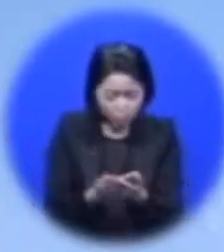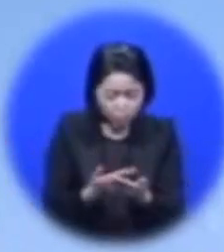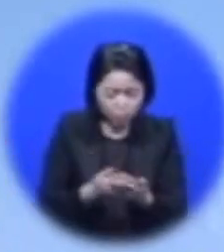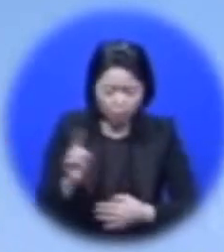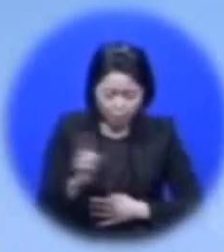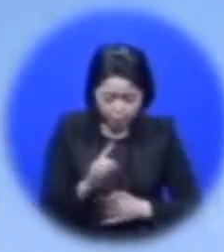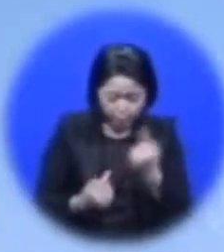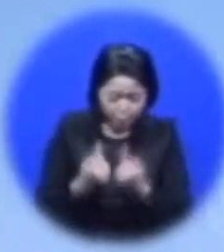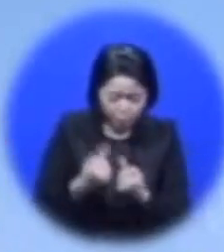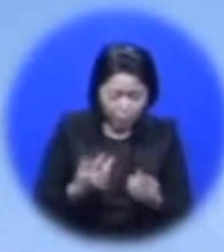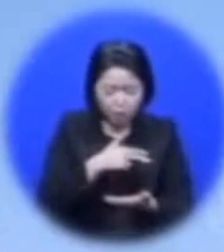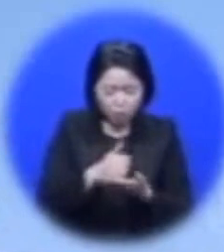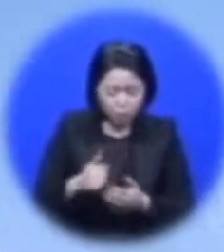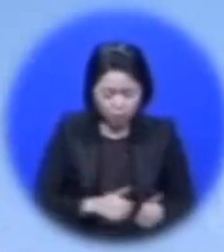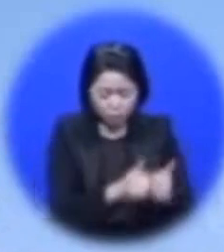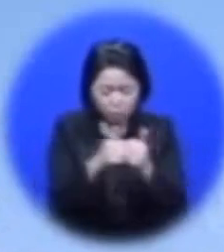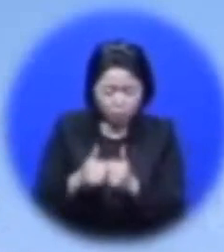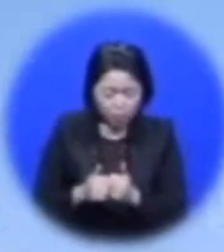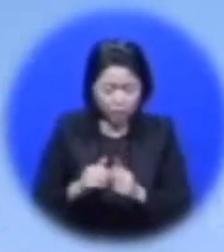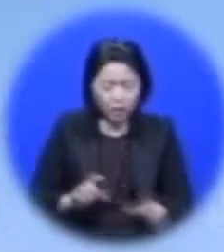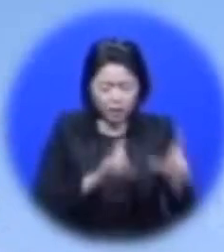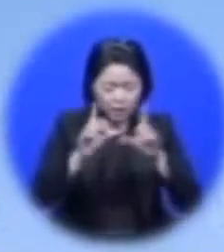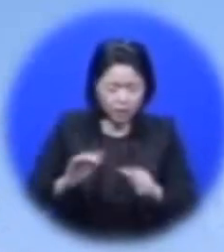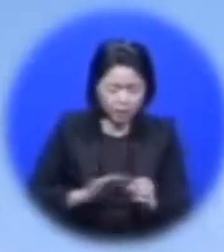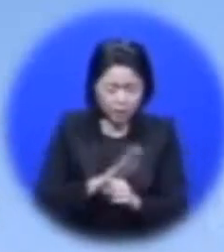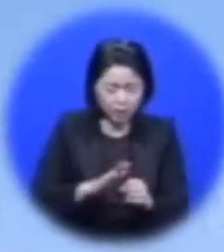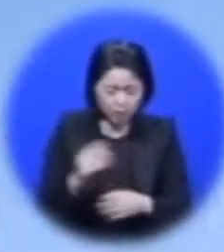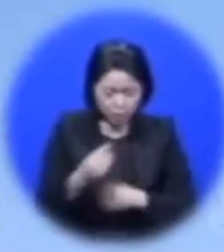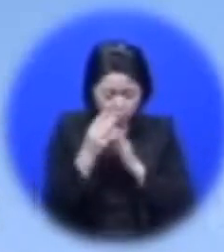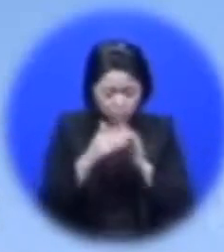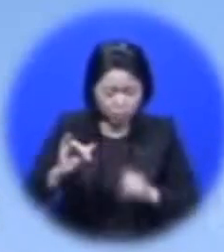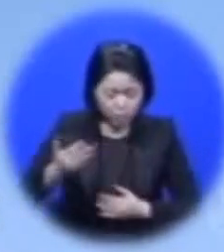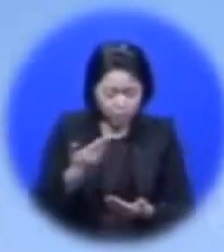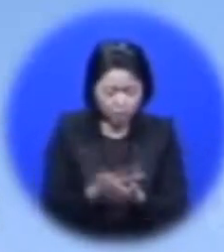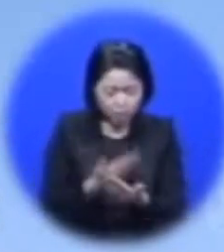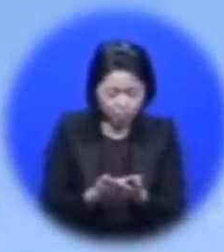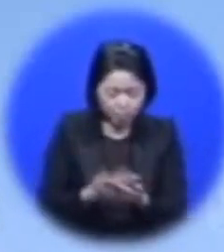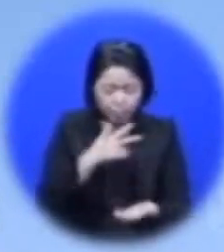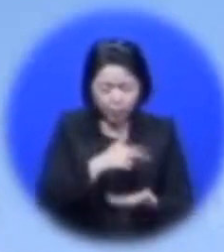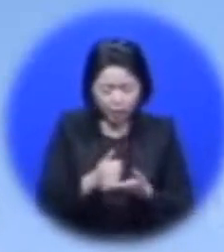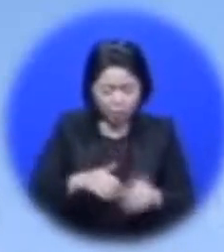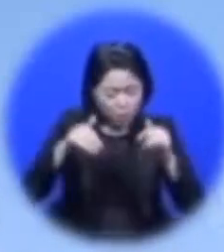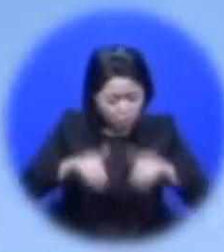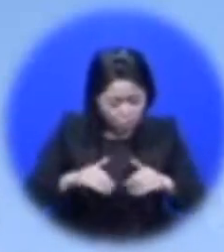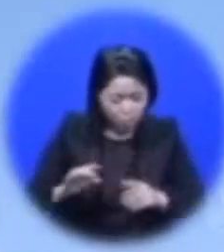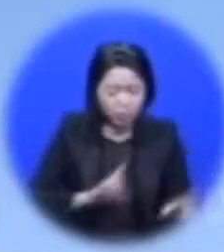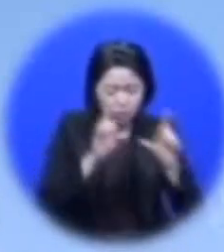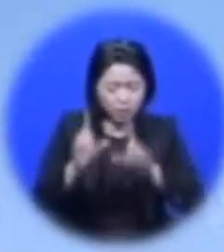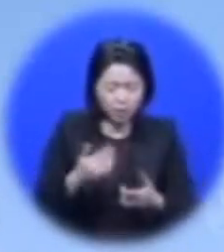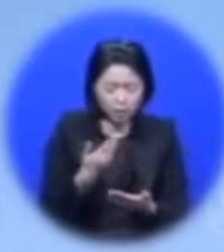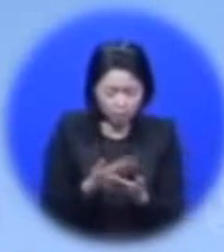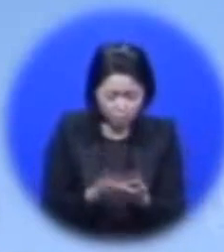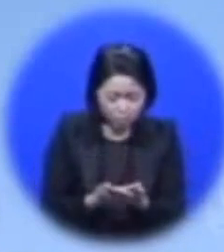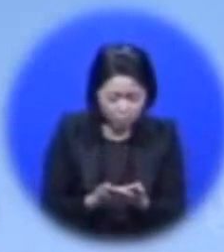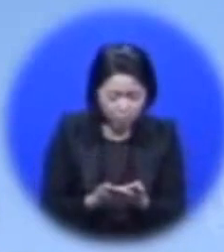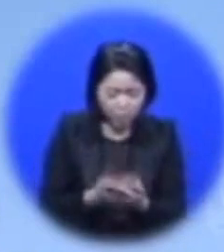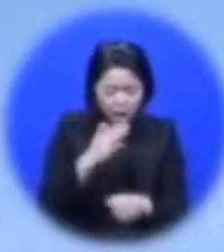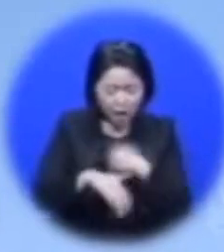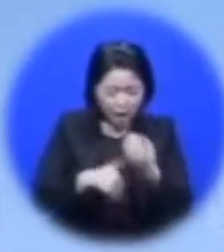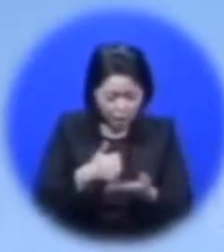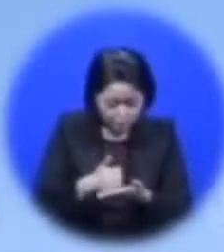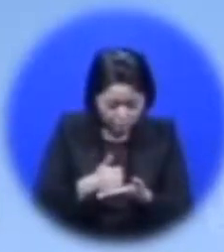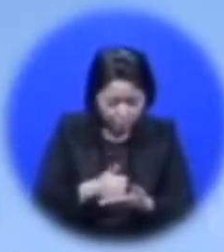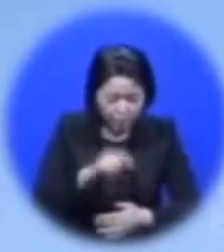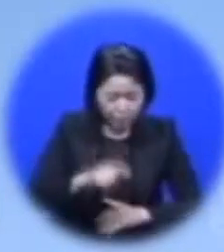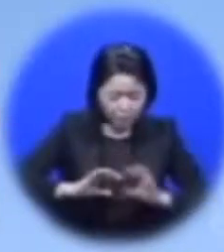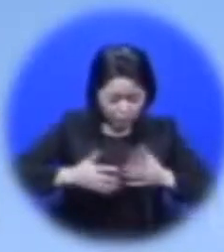무엇보다 주님과 동행하는 사랑하는 성도들이 되게 해주소서. 주님의 종으로 살게 해주소서. 하나님,